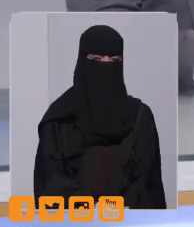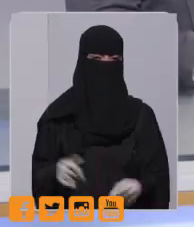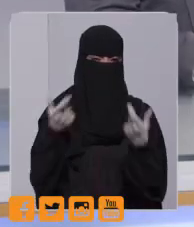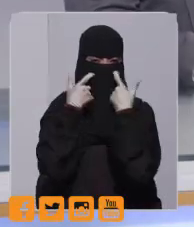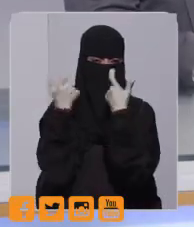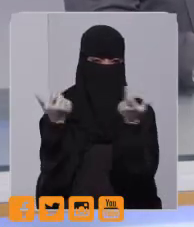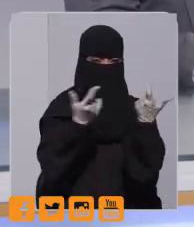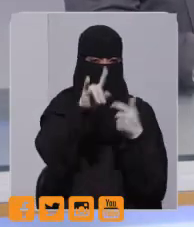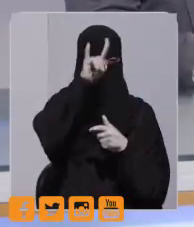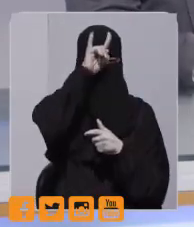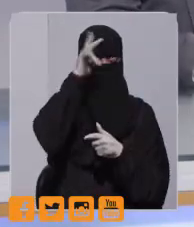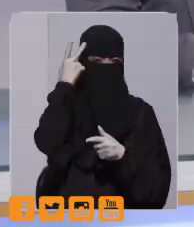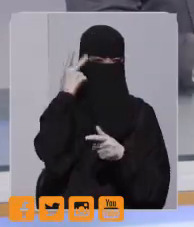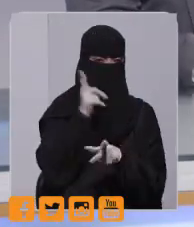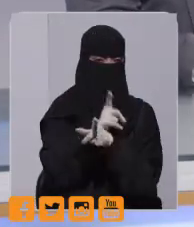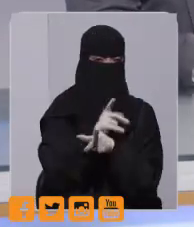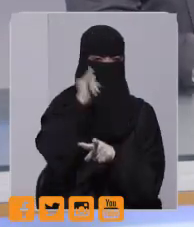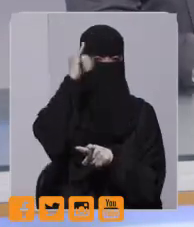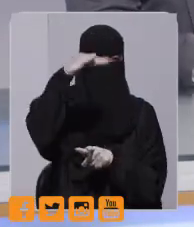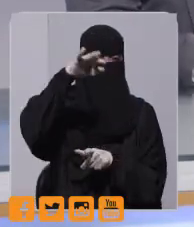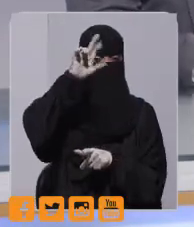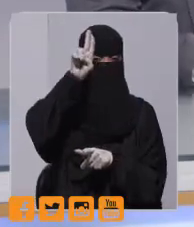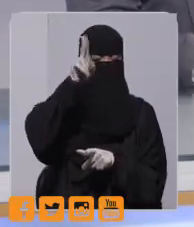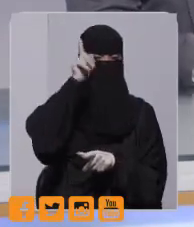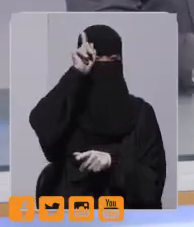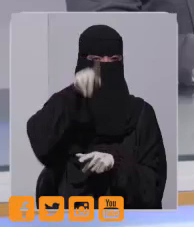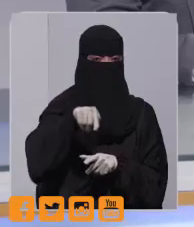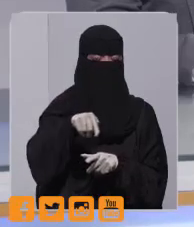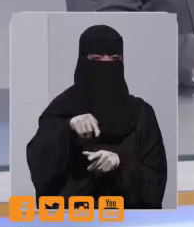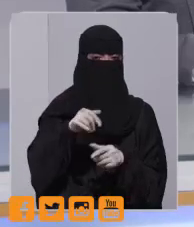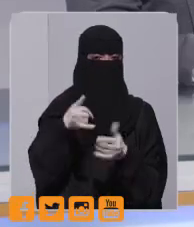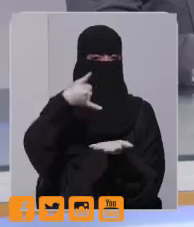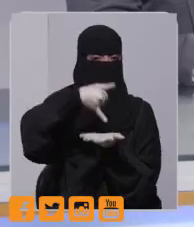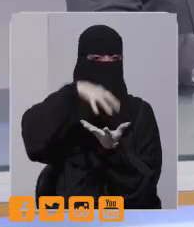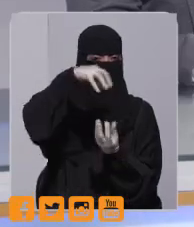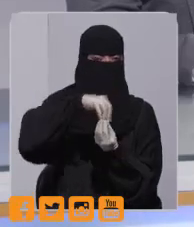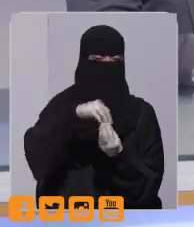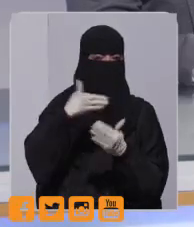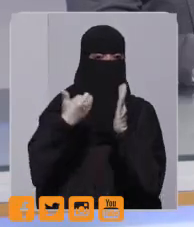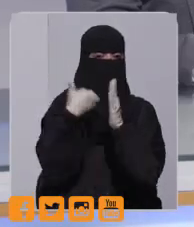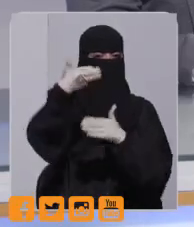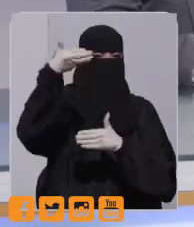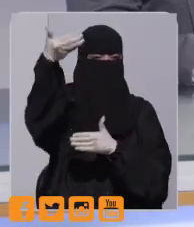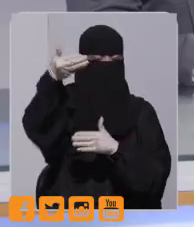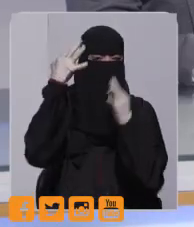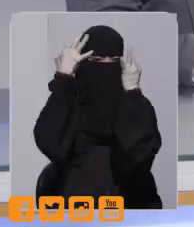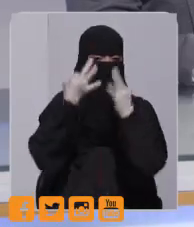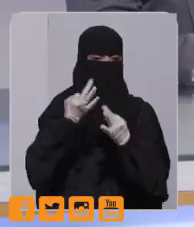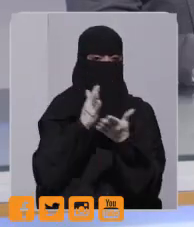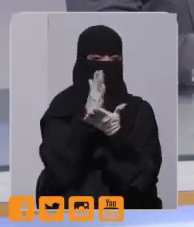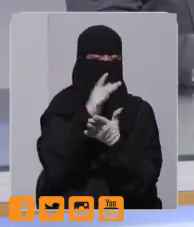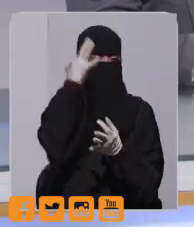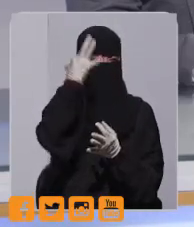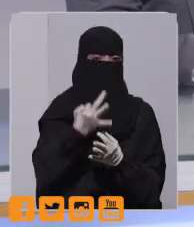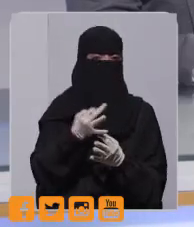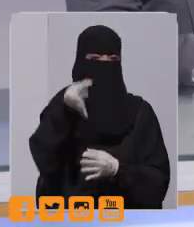اطلع محافظ حضرموت الاستاذ مبخوت مبارك بالماضي اليوم بالمكلا على مراحل التهيئه وتسهيلات الممنوحه